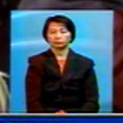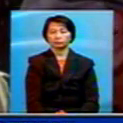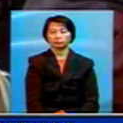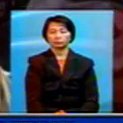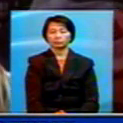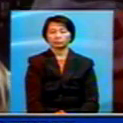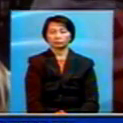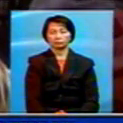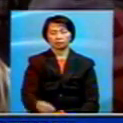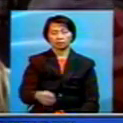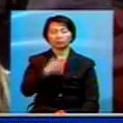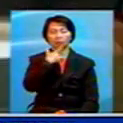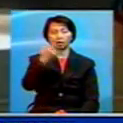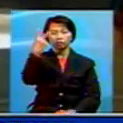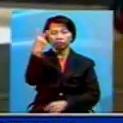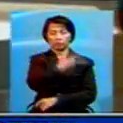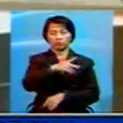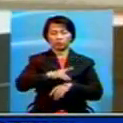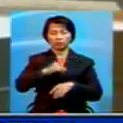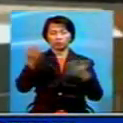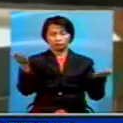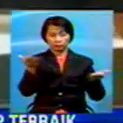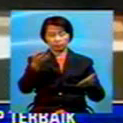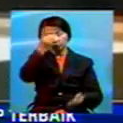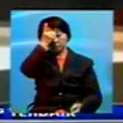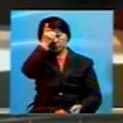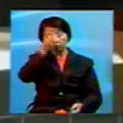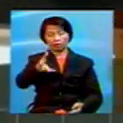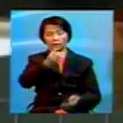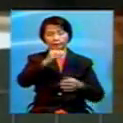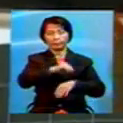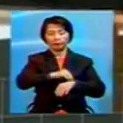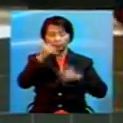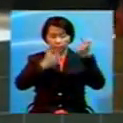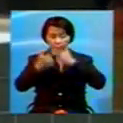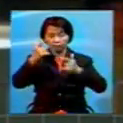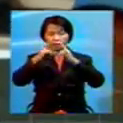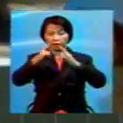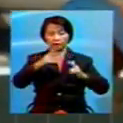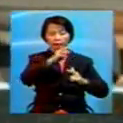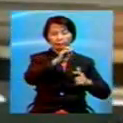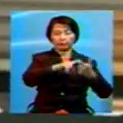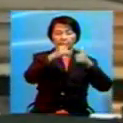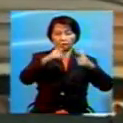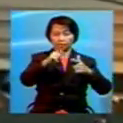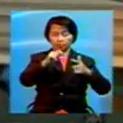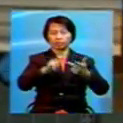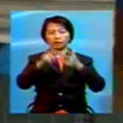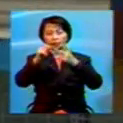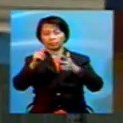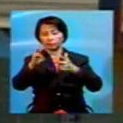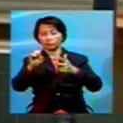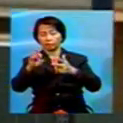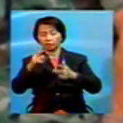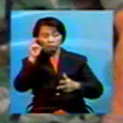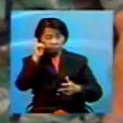misi selama dua hari berada di selatan lubnan Datuk Seri hishamuddin turut meluangkan masa melawat ke Kem marakah kem tibn dan kem Shamrock bagi